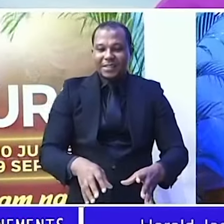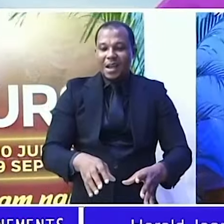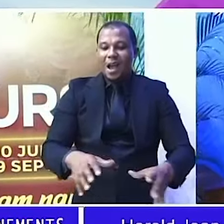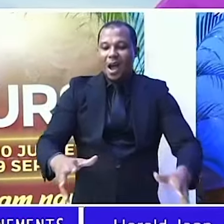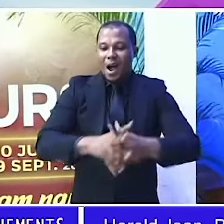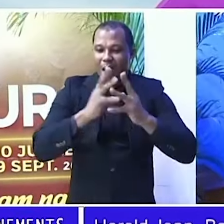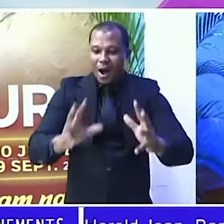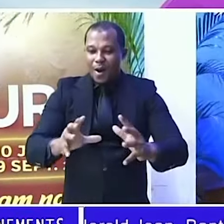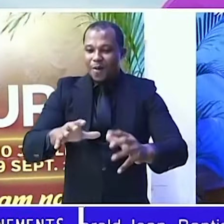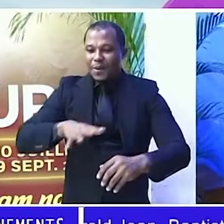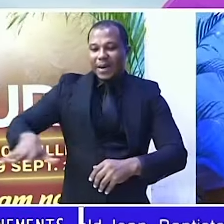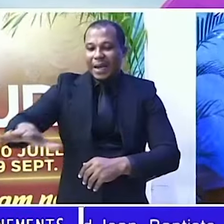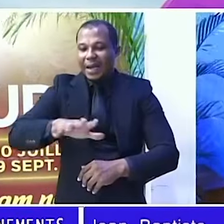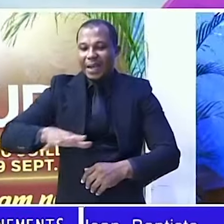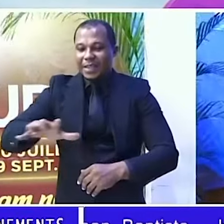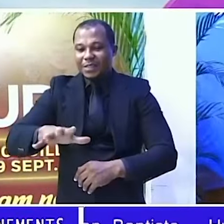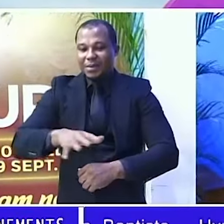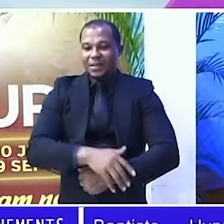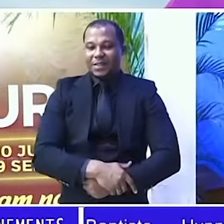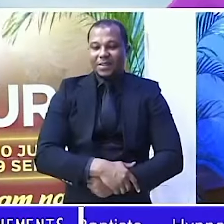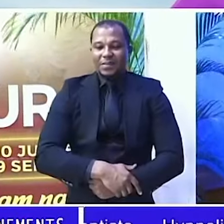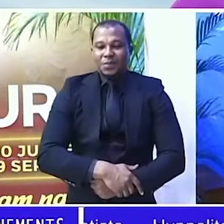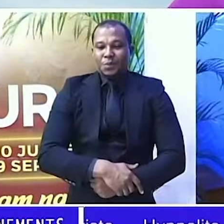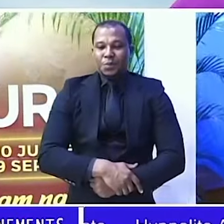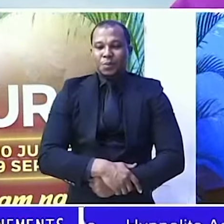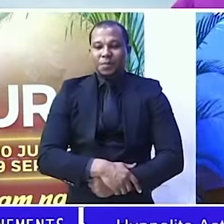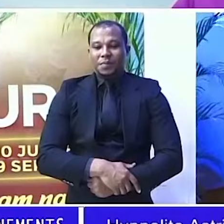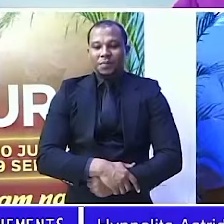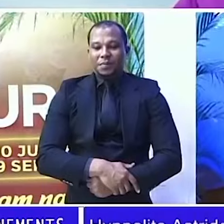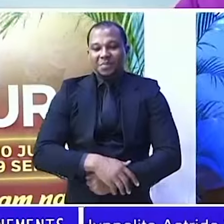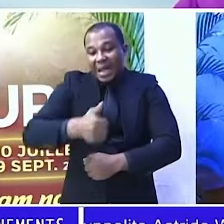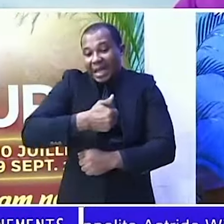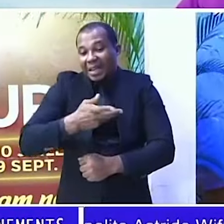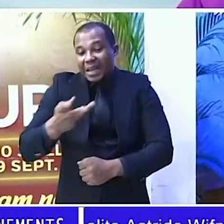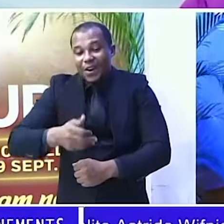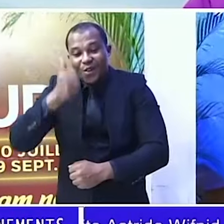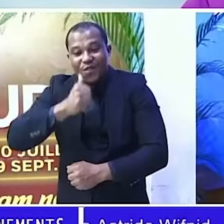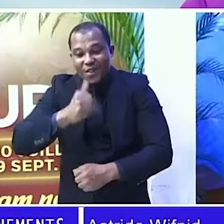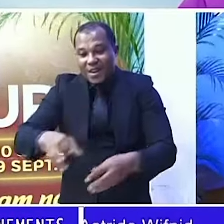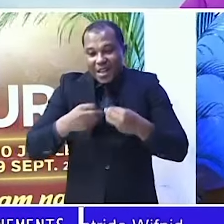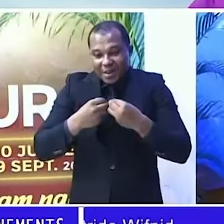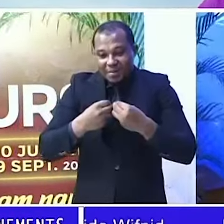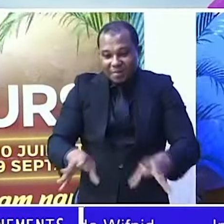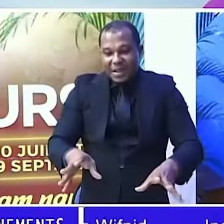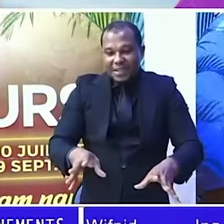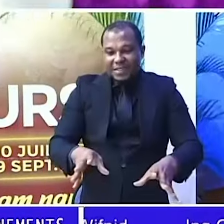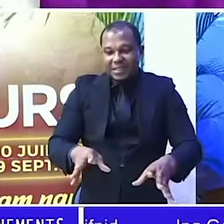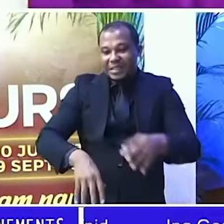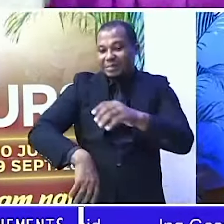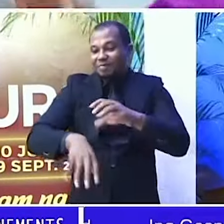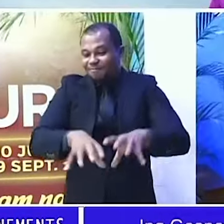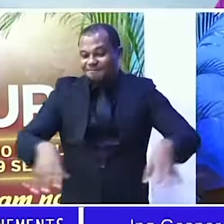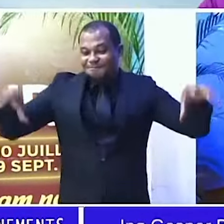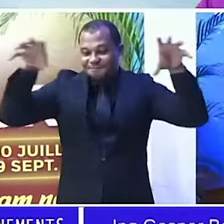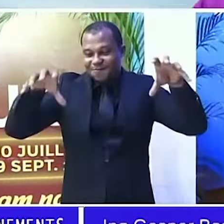yo y aller yo là toujours il y a quelqu'un qui là m'a dit bon au stade net mais dit tout